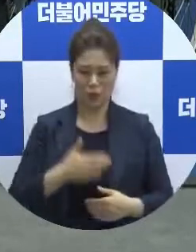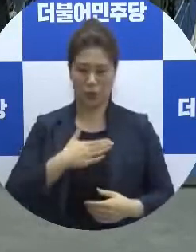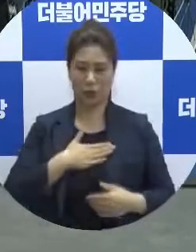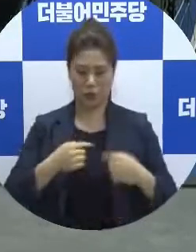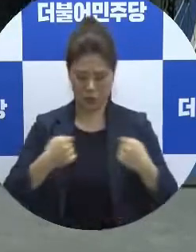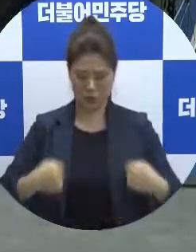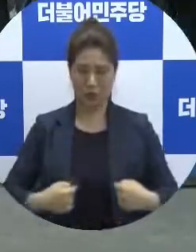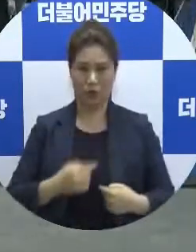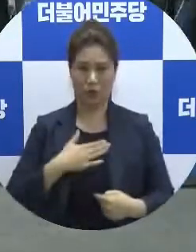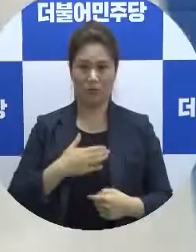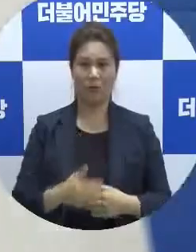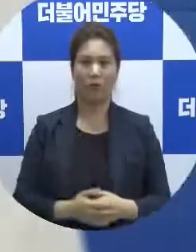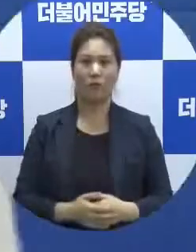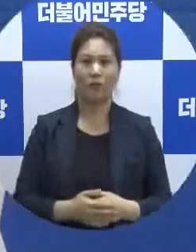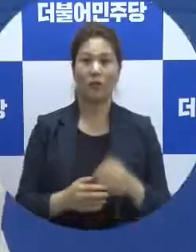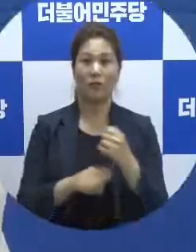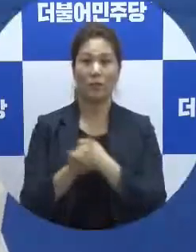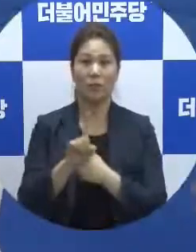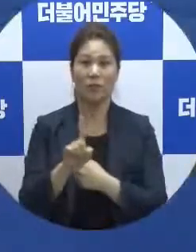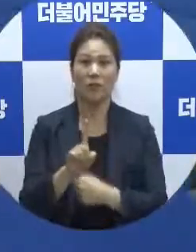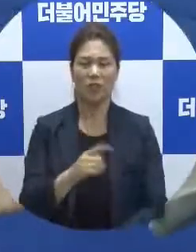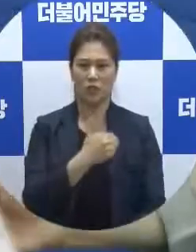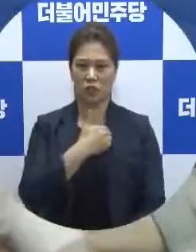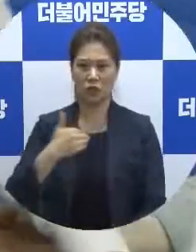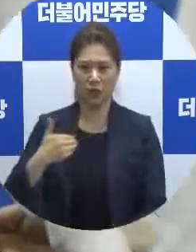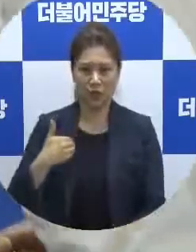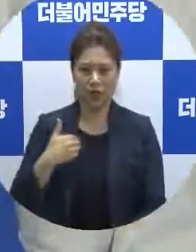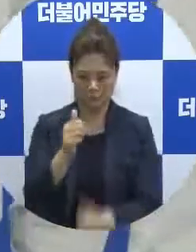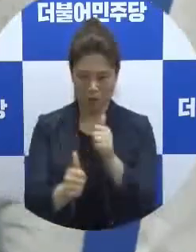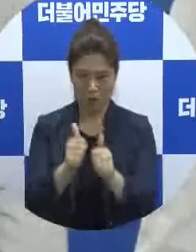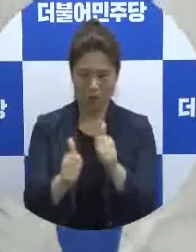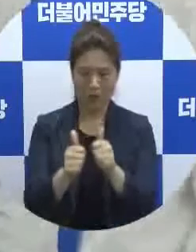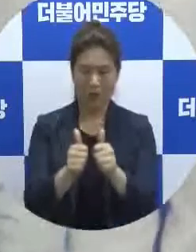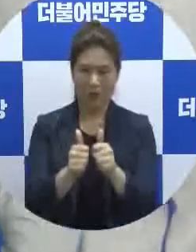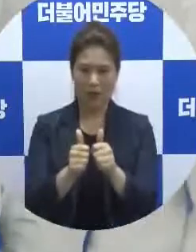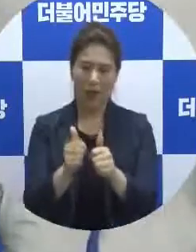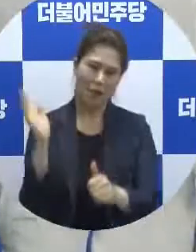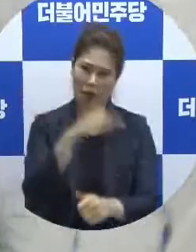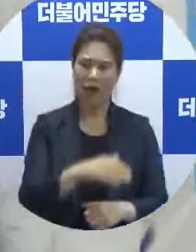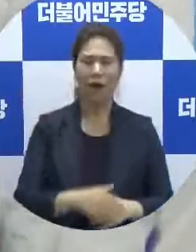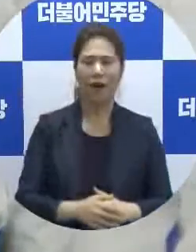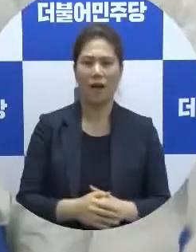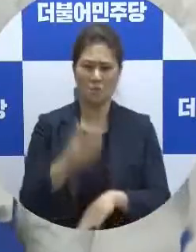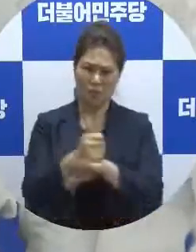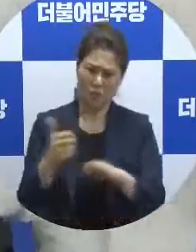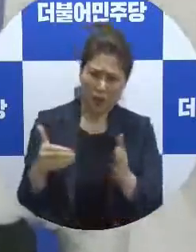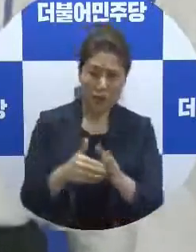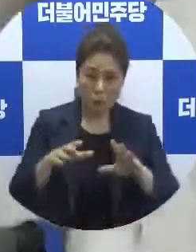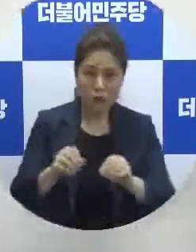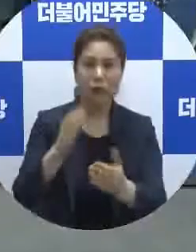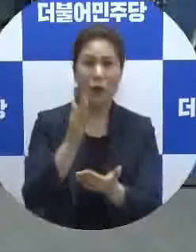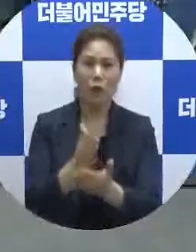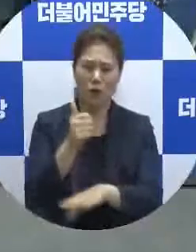이 배번호는 정정당당하게 승부를 해주십사, 마지막까지 멈추지 말고